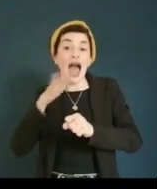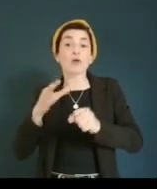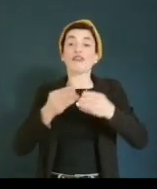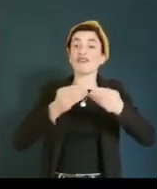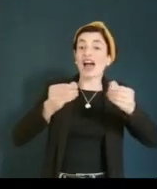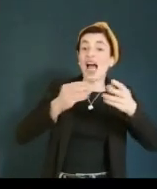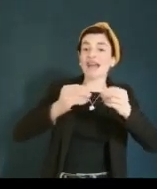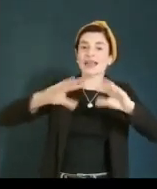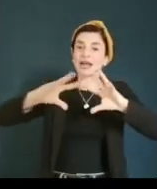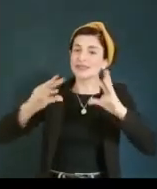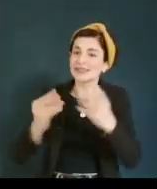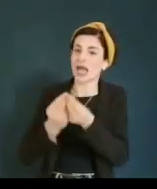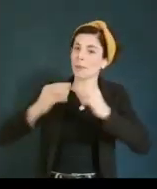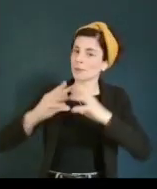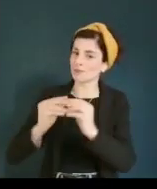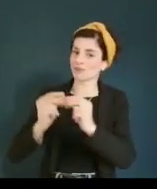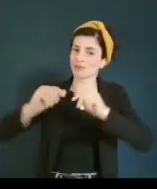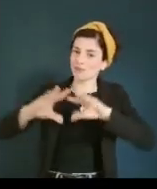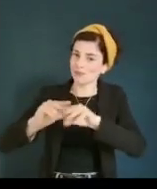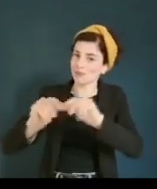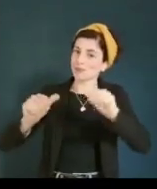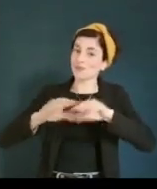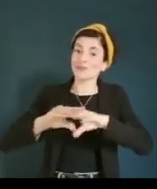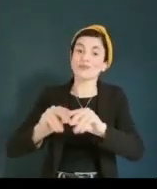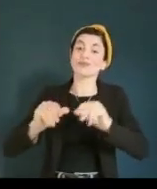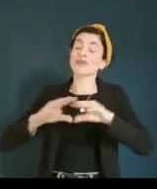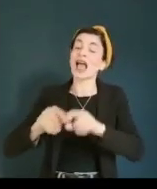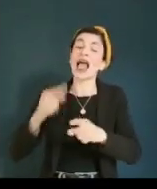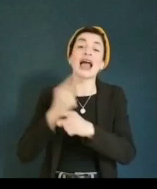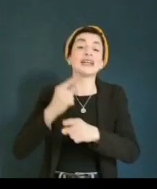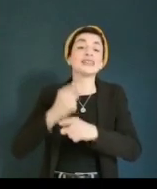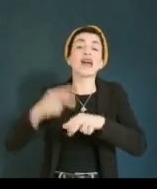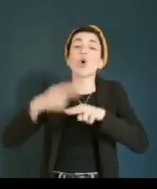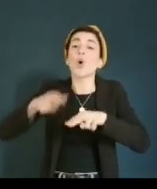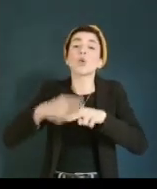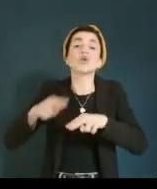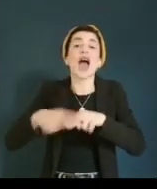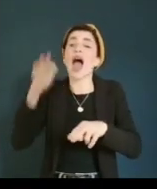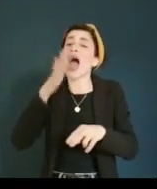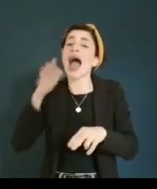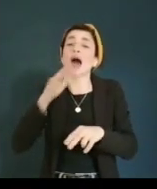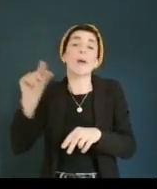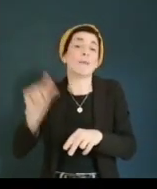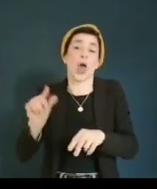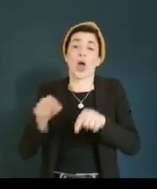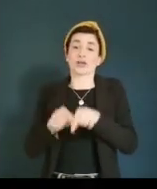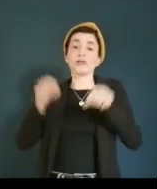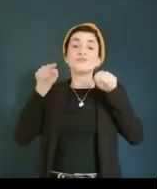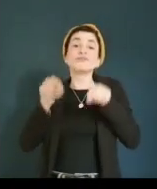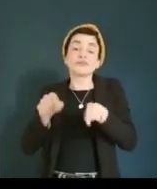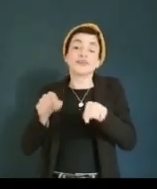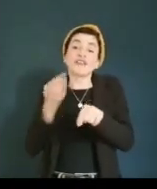tutta l'acqua e quindi a far unire per bene la farina utilizzando meno acqua possibile. È proprio